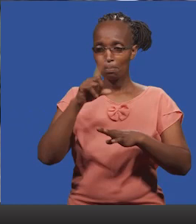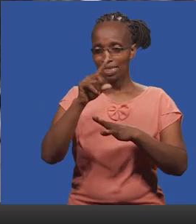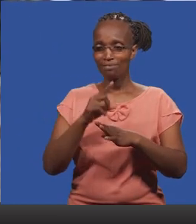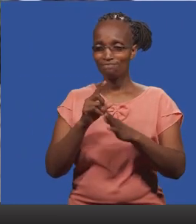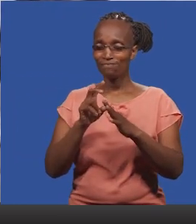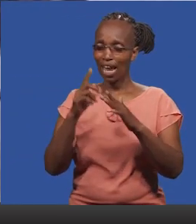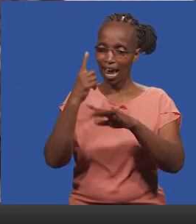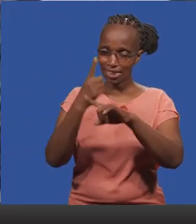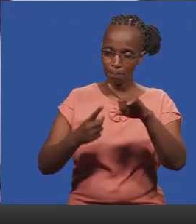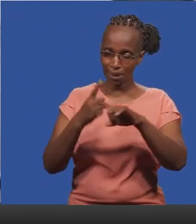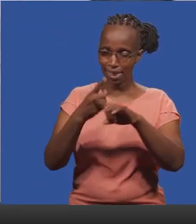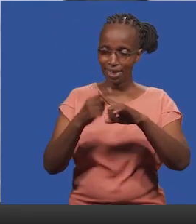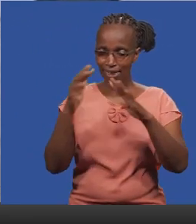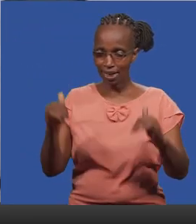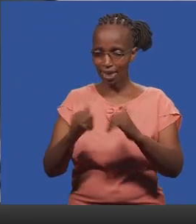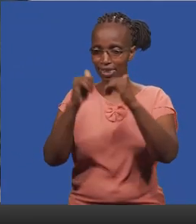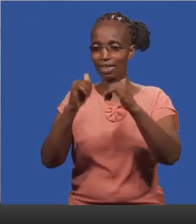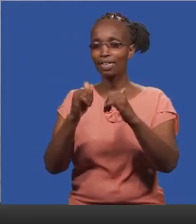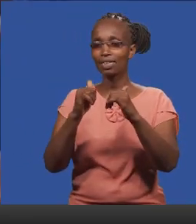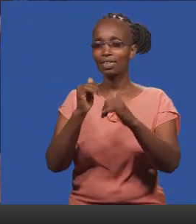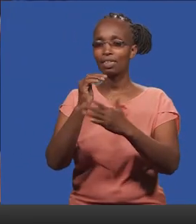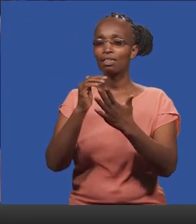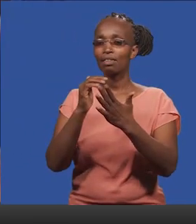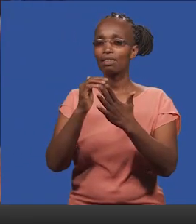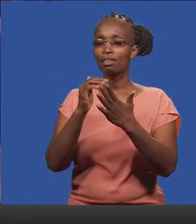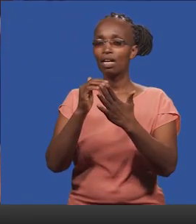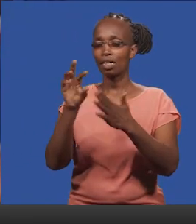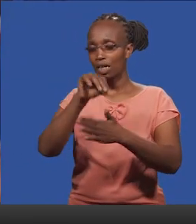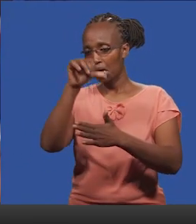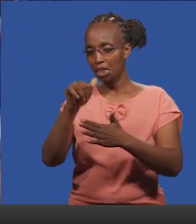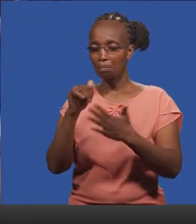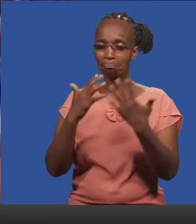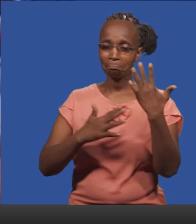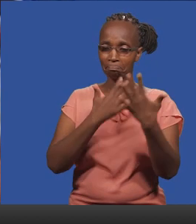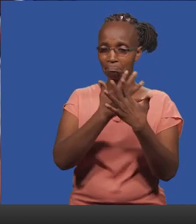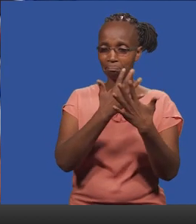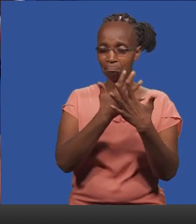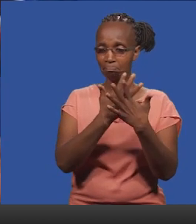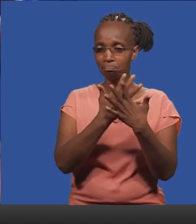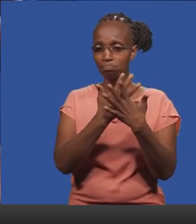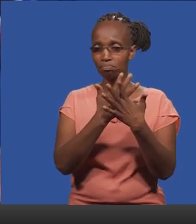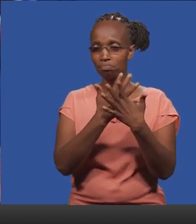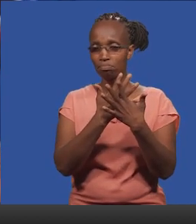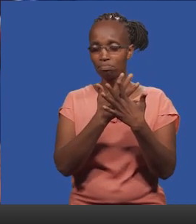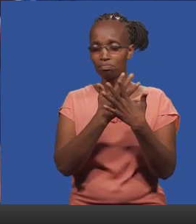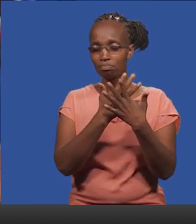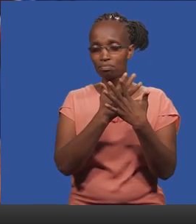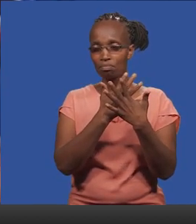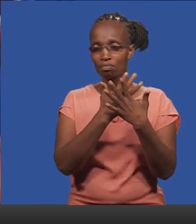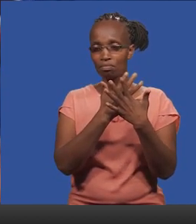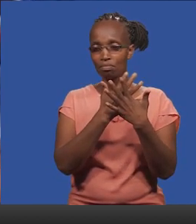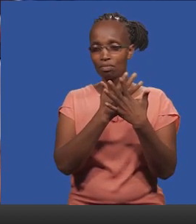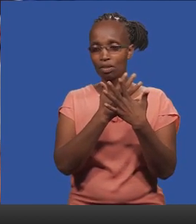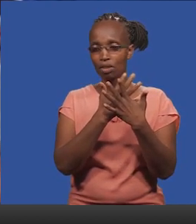barabarani na mwingine atafanya akiwa gerezani. About one is doing from kutoka kwa jela.